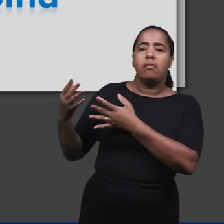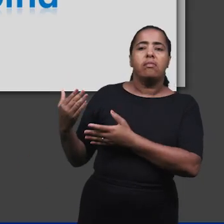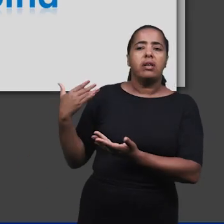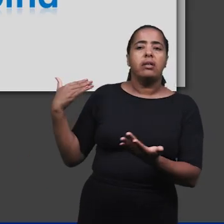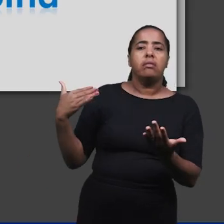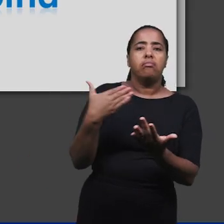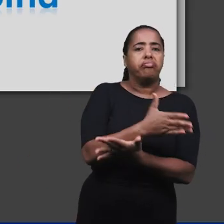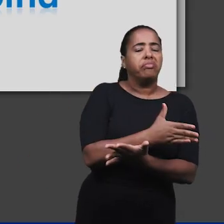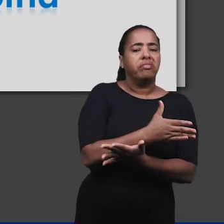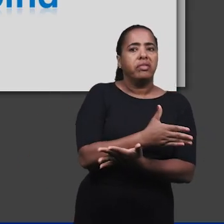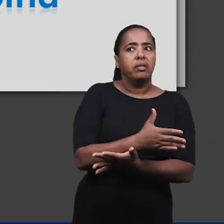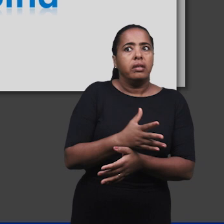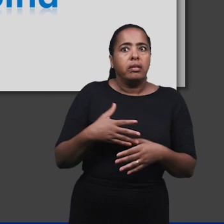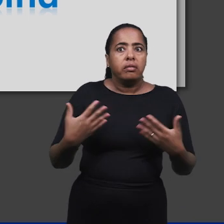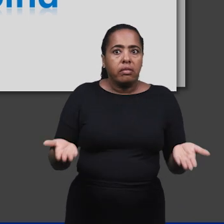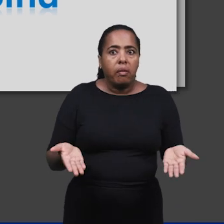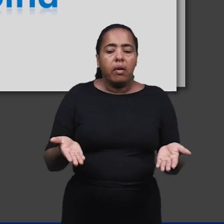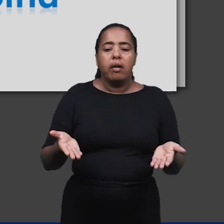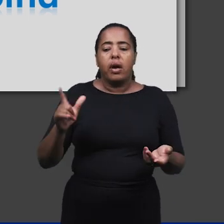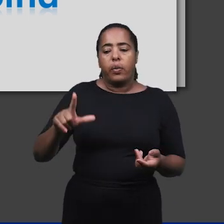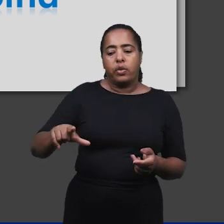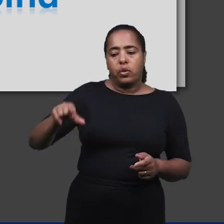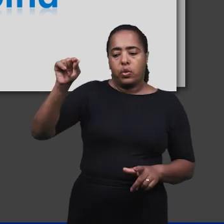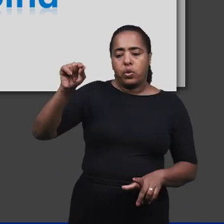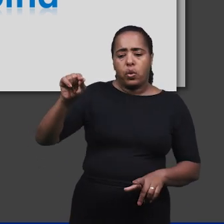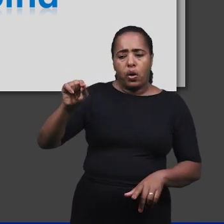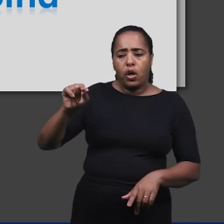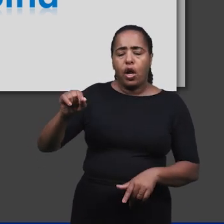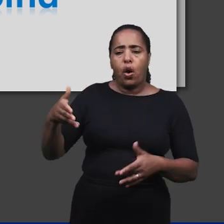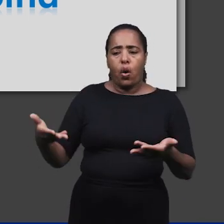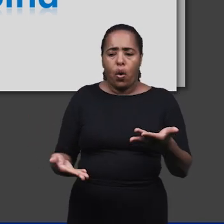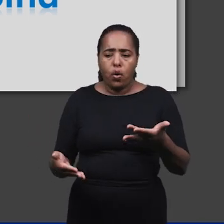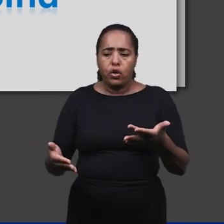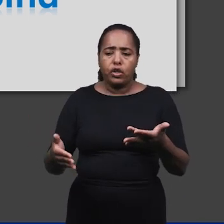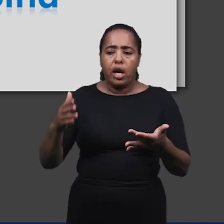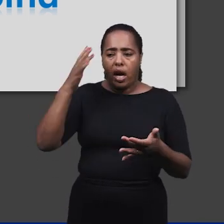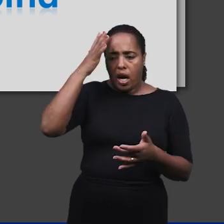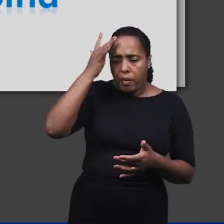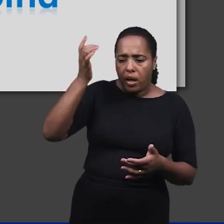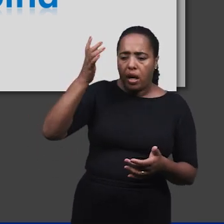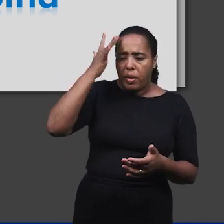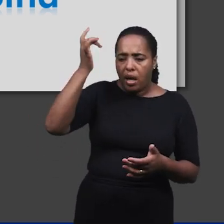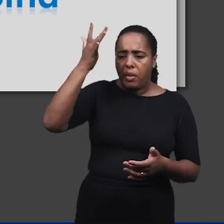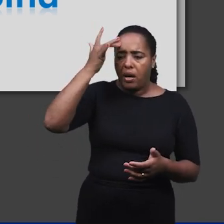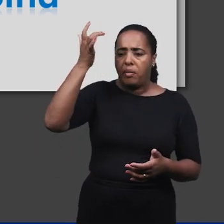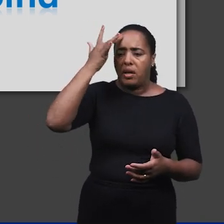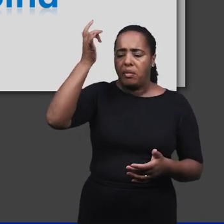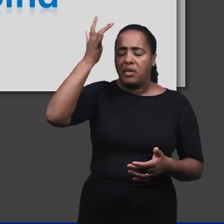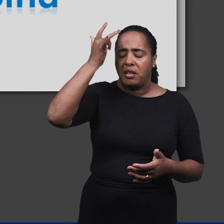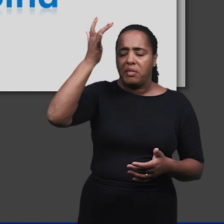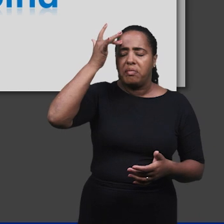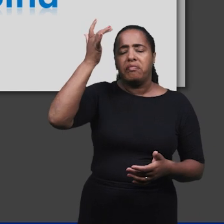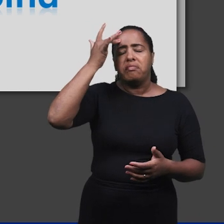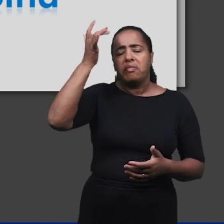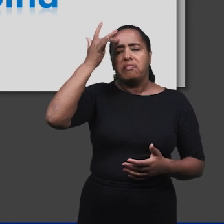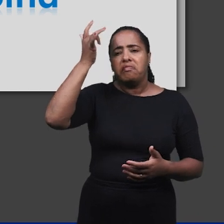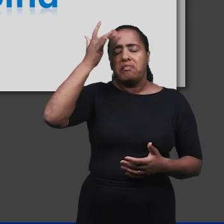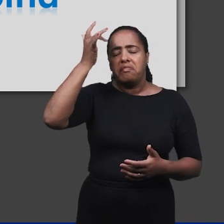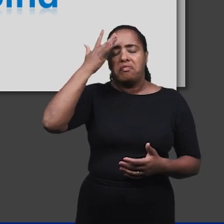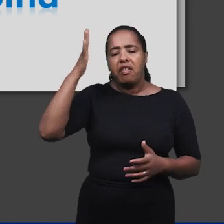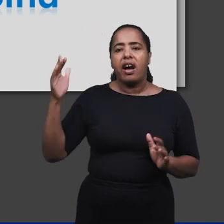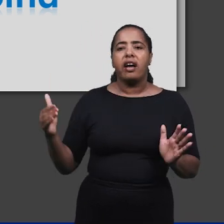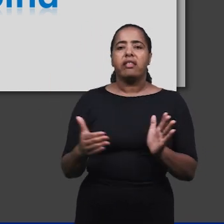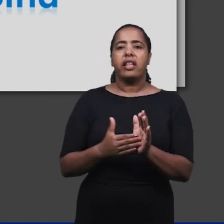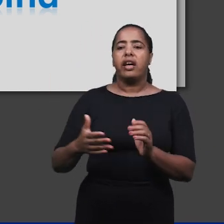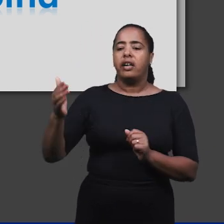faire aujourd'hui, demain, après et après, jusqu'au retour du Seigneur Jésus, ou quand il m'appellera à travers